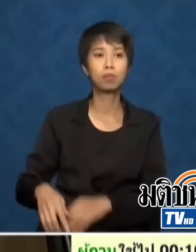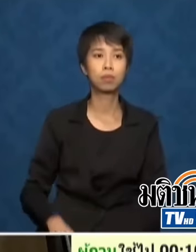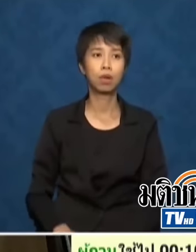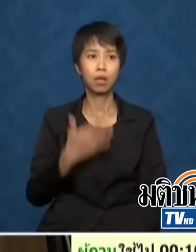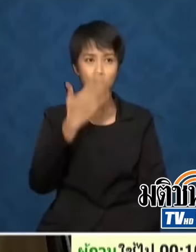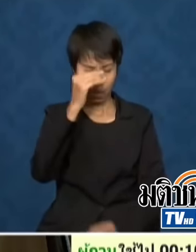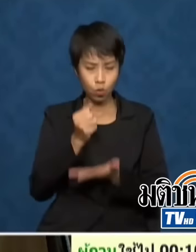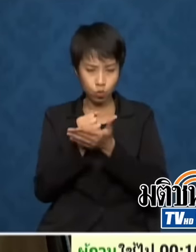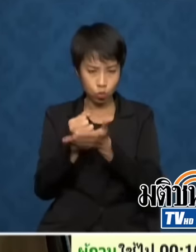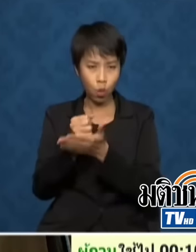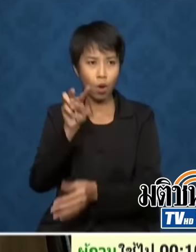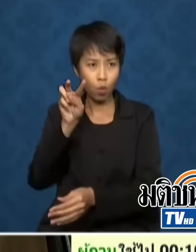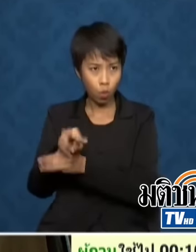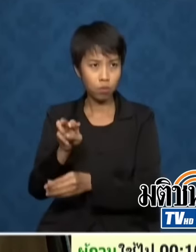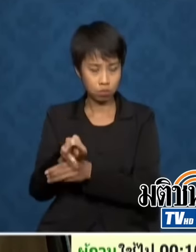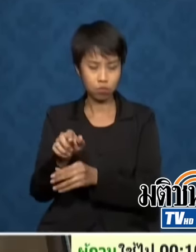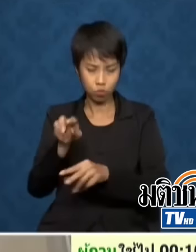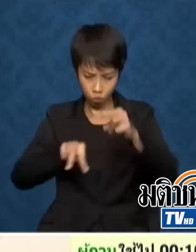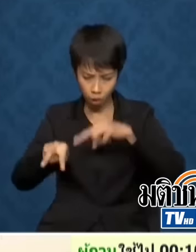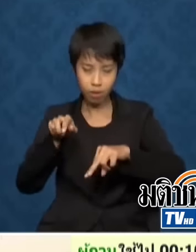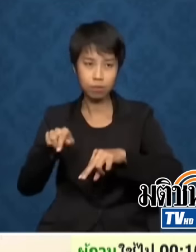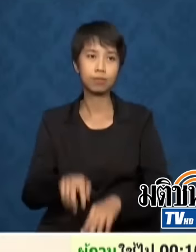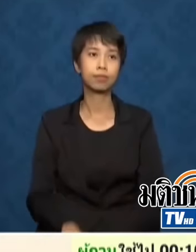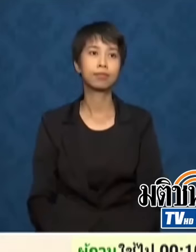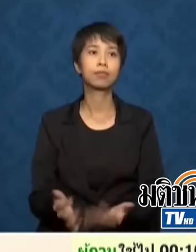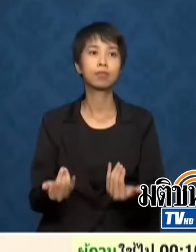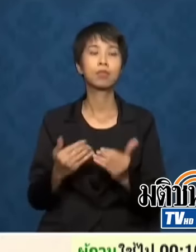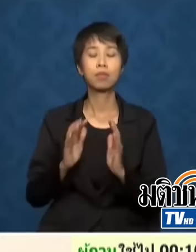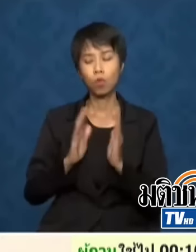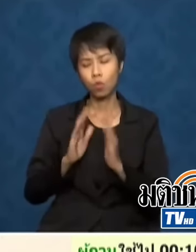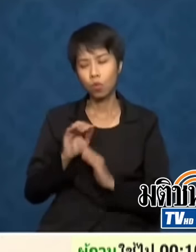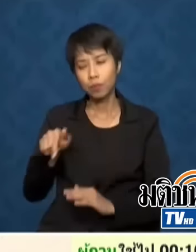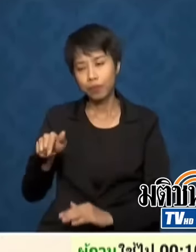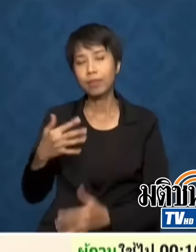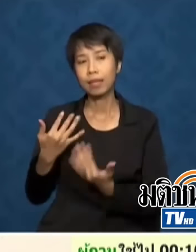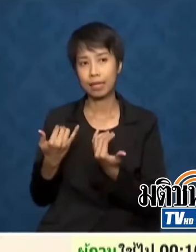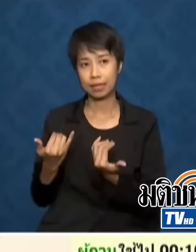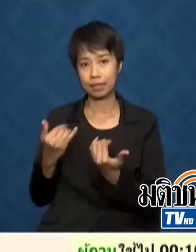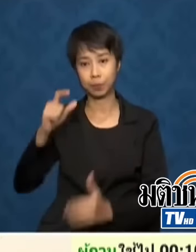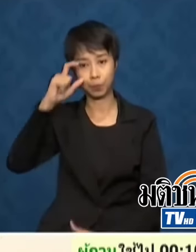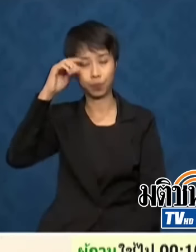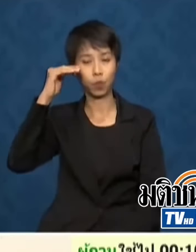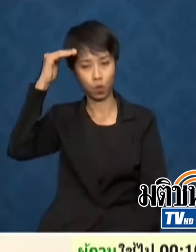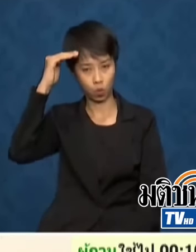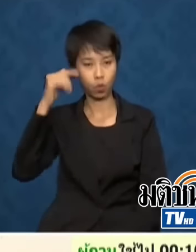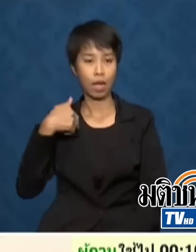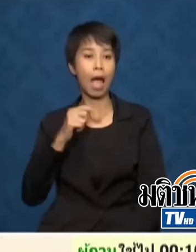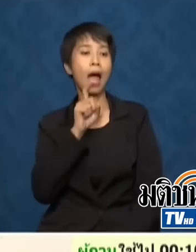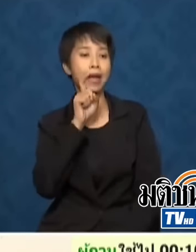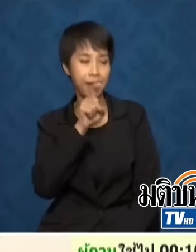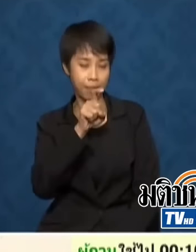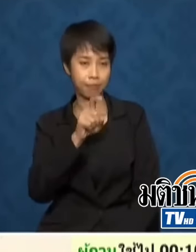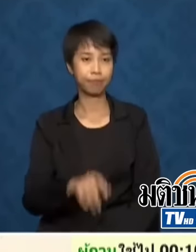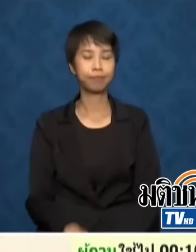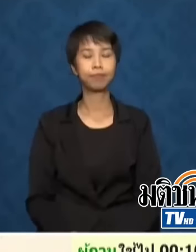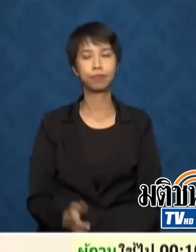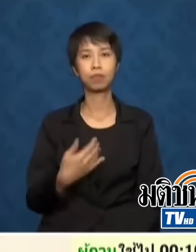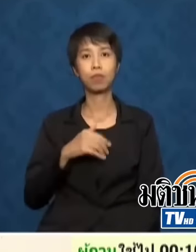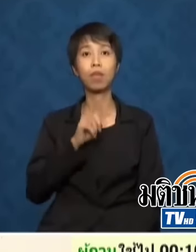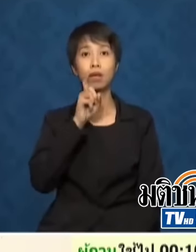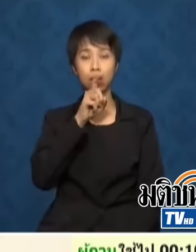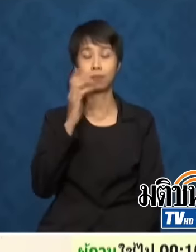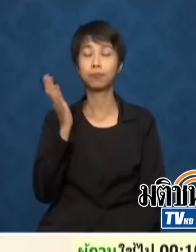มด้วยค่ะ ครับขอบคุณมากครับก็คุณรังสิมันครับก็ให้เป็นไปตามข้อบังคับนะครับท่านถามได้เลยครับ ครับคำถามครับเปิด